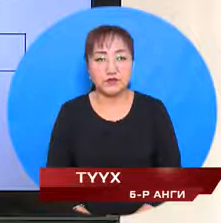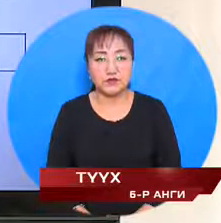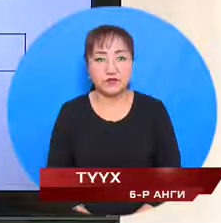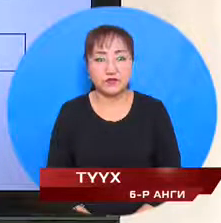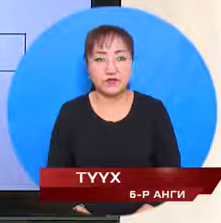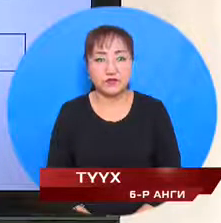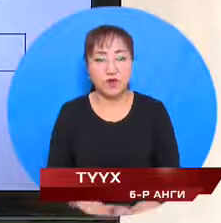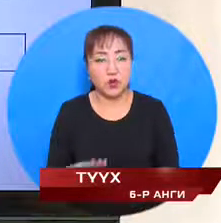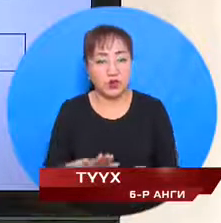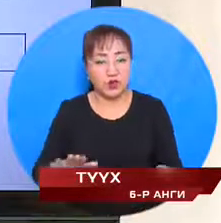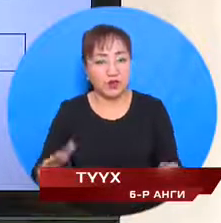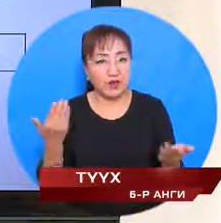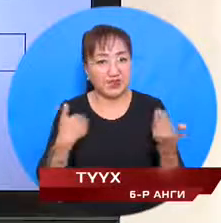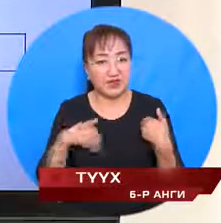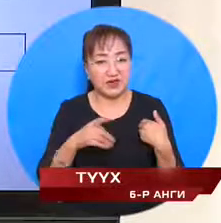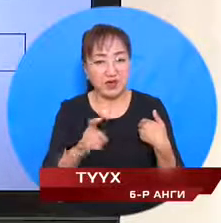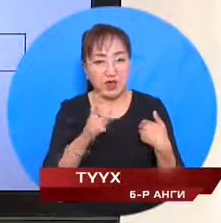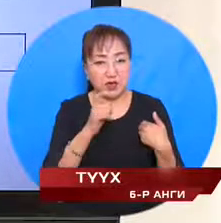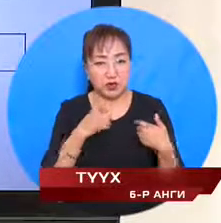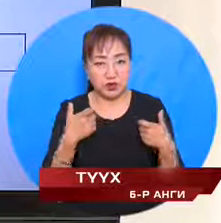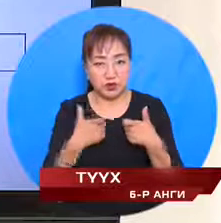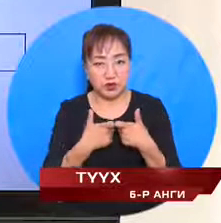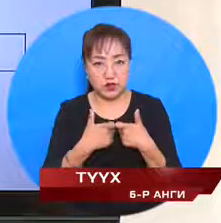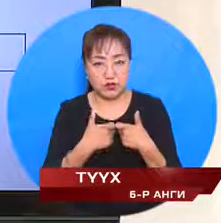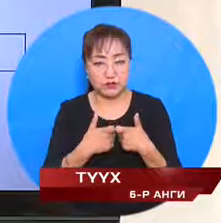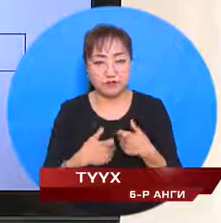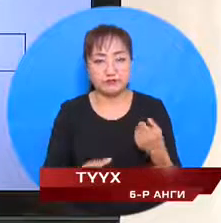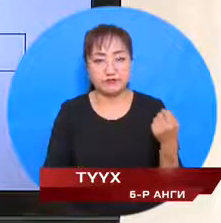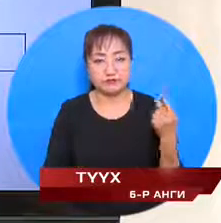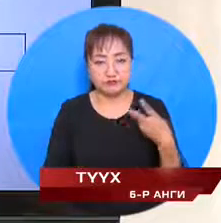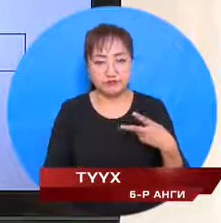Хүүхдүүд маань багшийн хариултаа тааруулаа явж байгаарай. За хариулт 2-той танилццгаая.